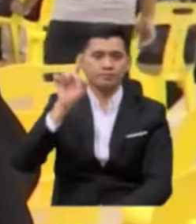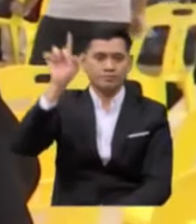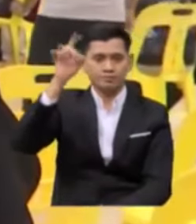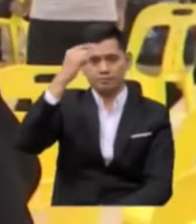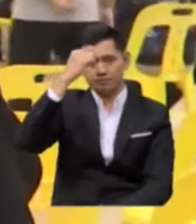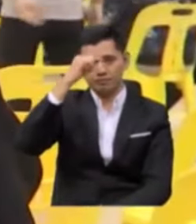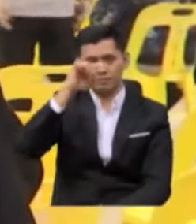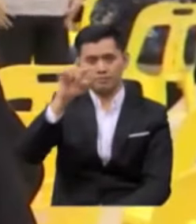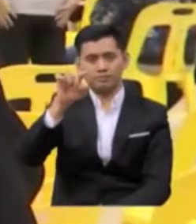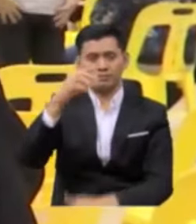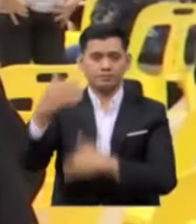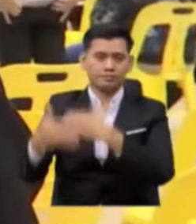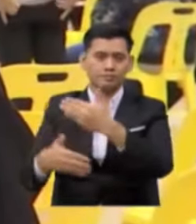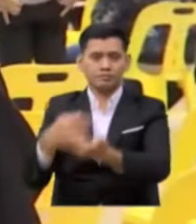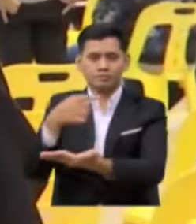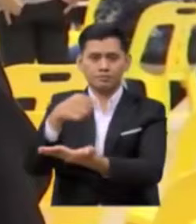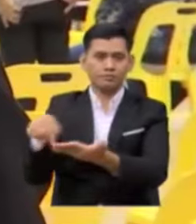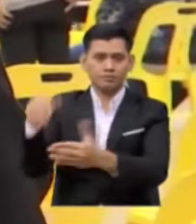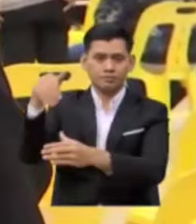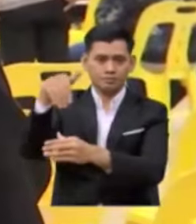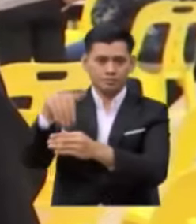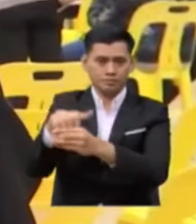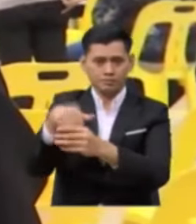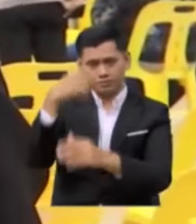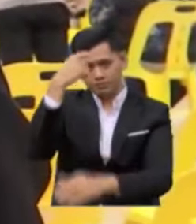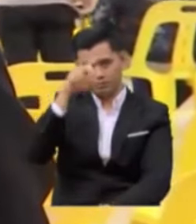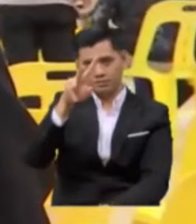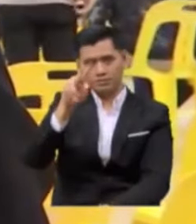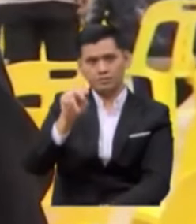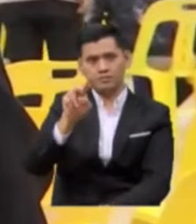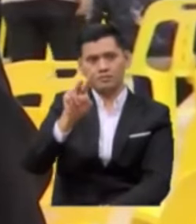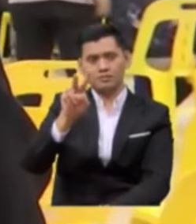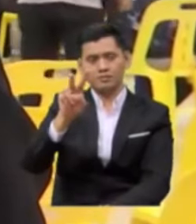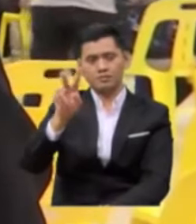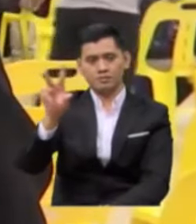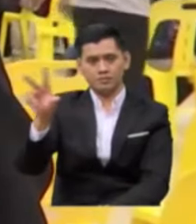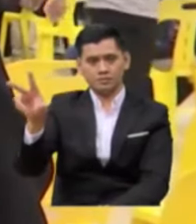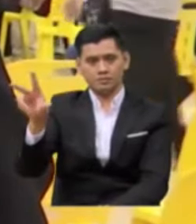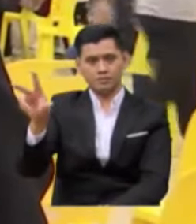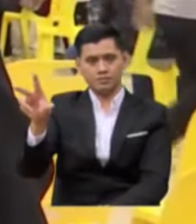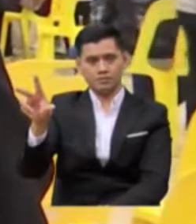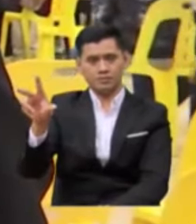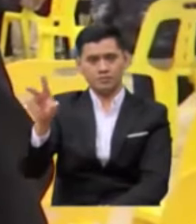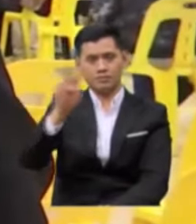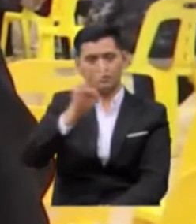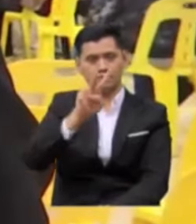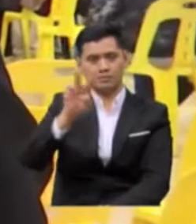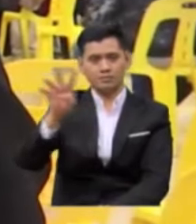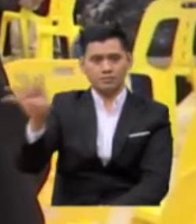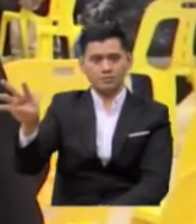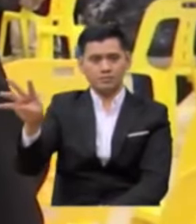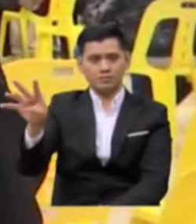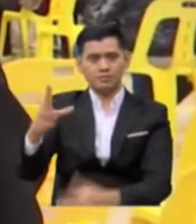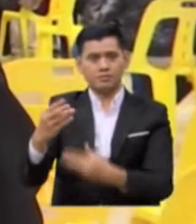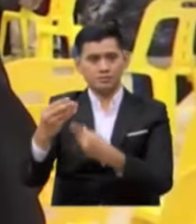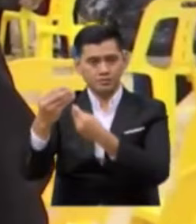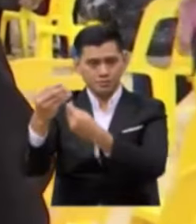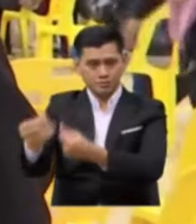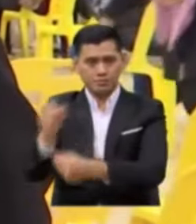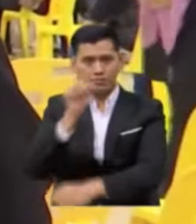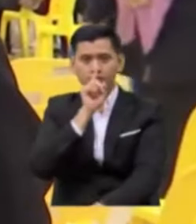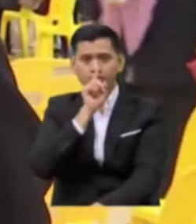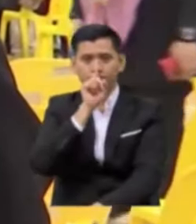bagi proses pengundian untuk N23 Belantik dan juga N24 Jenneri berjalan dengan lancar.